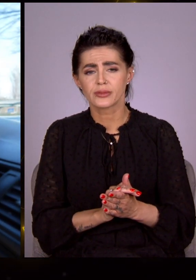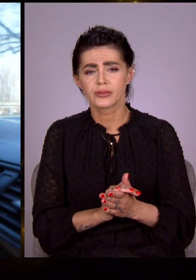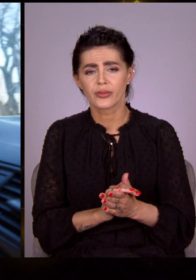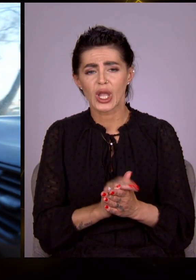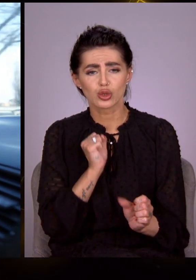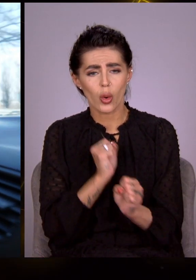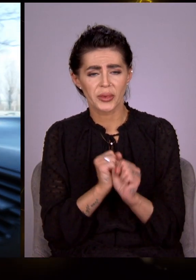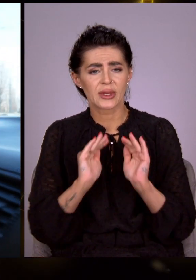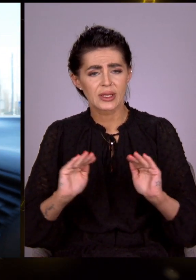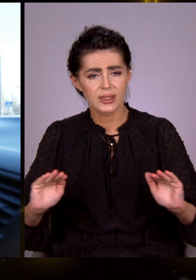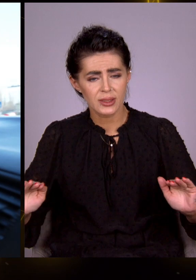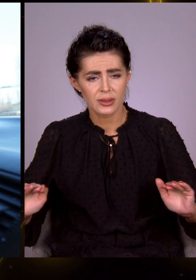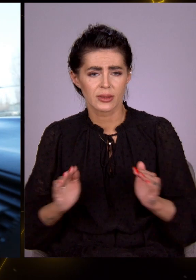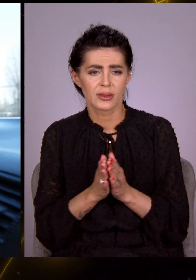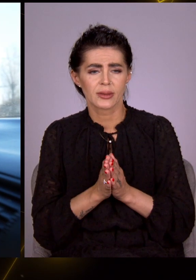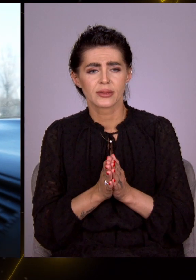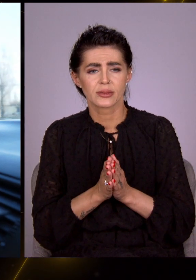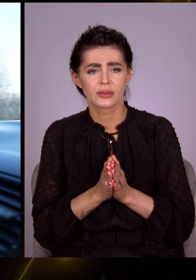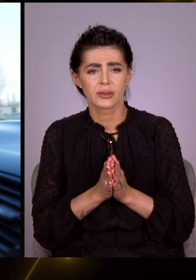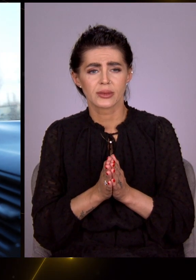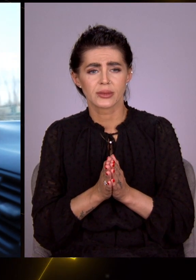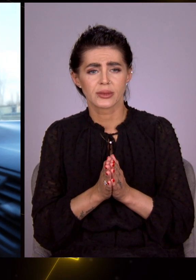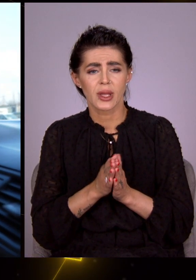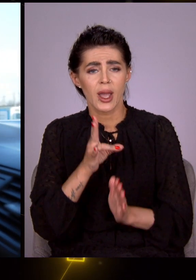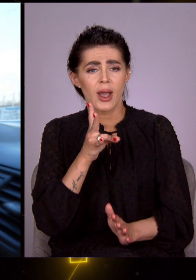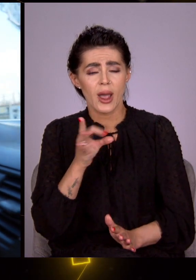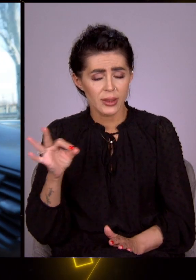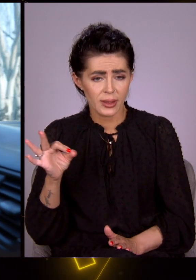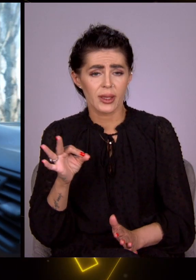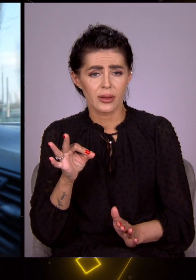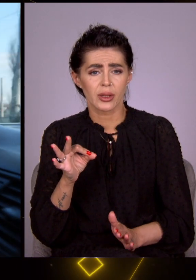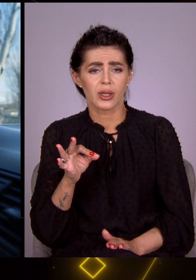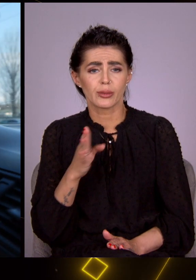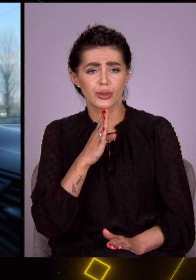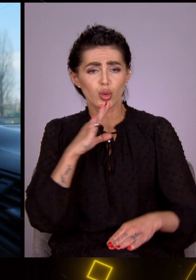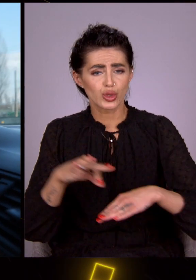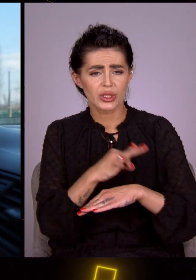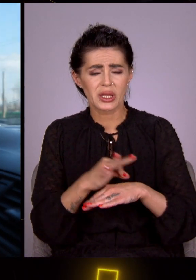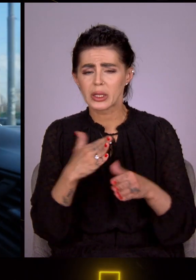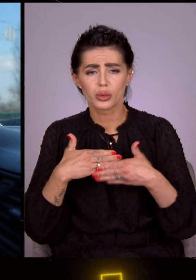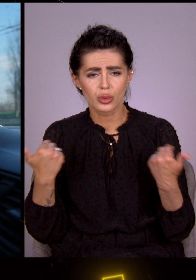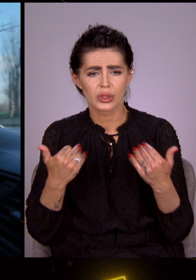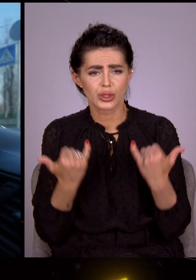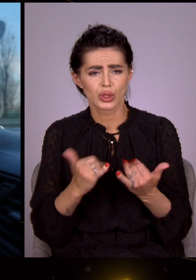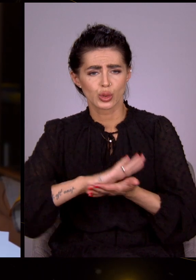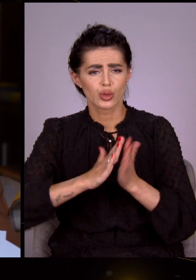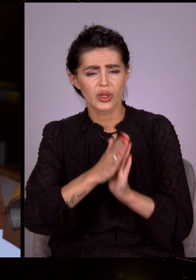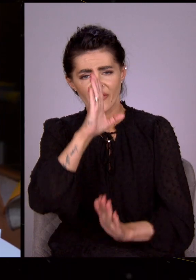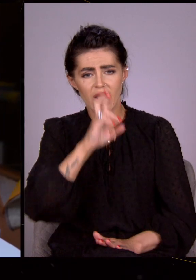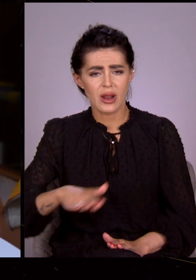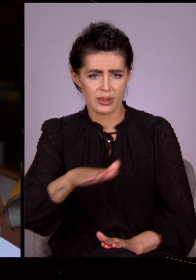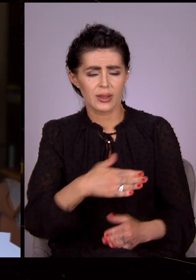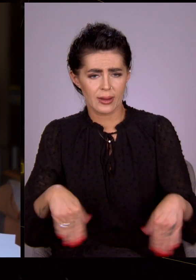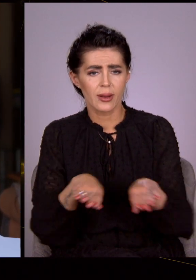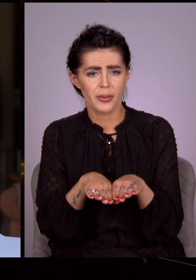зробити дітей, але дружина не хоче, тому що ситуація в країні така.